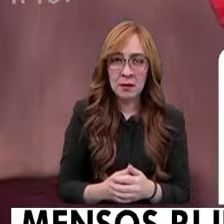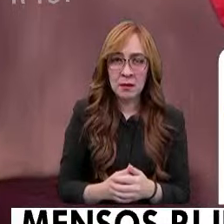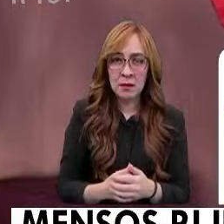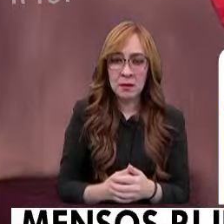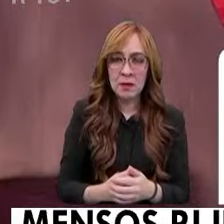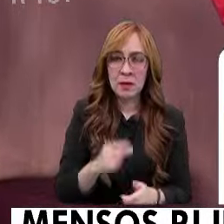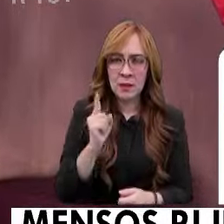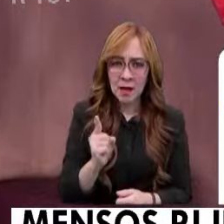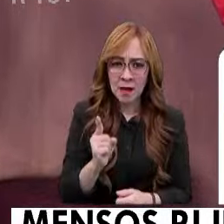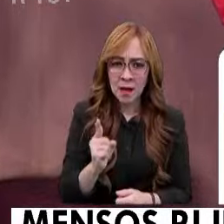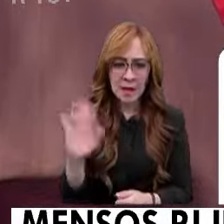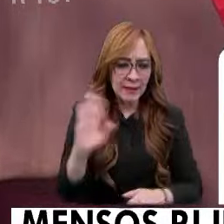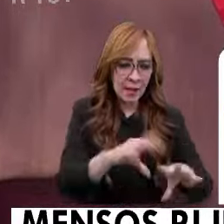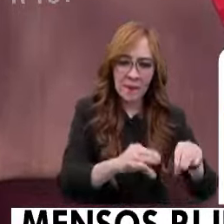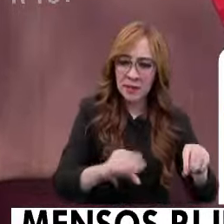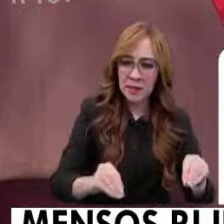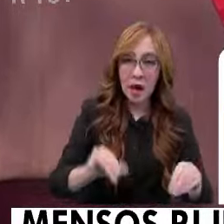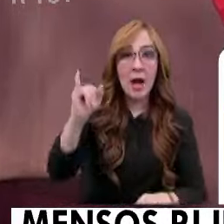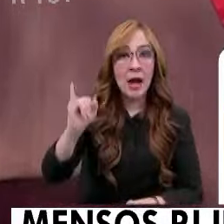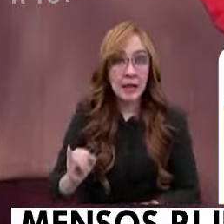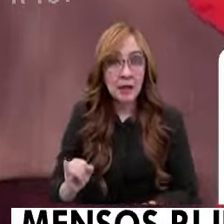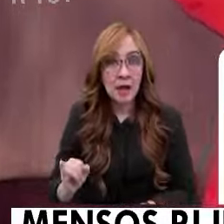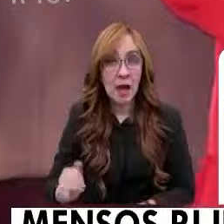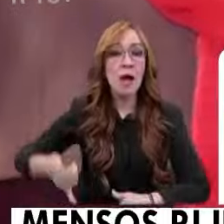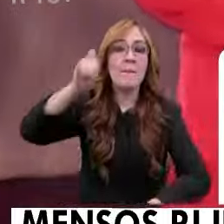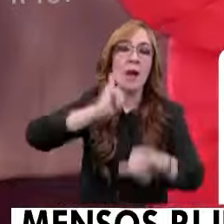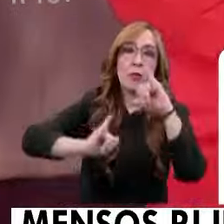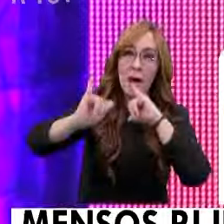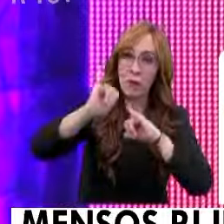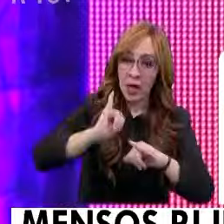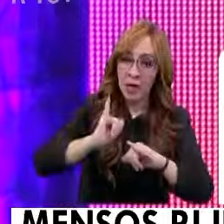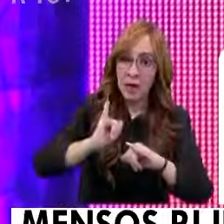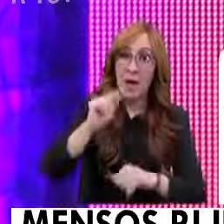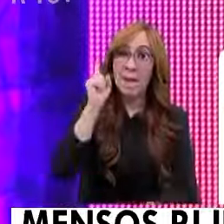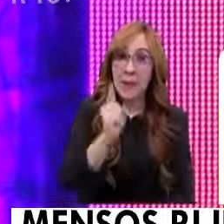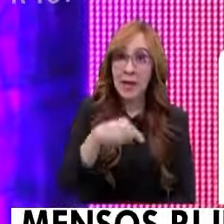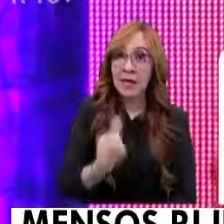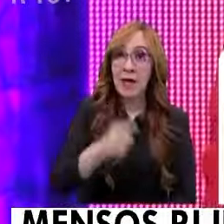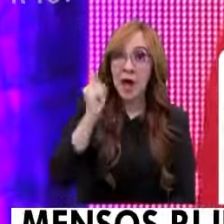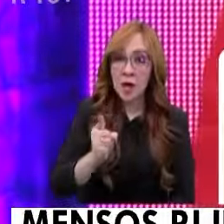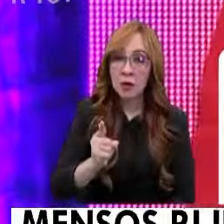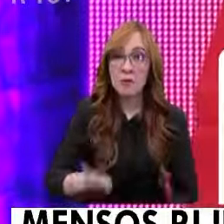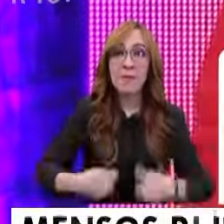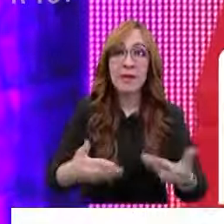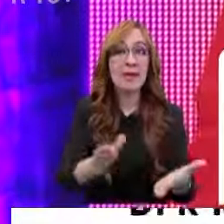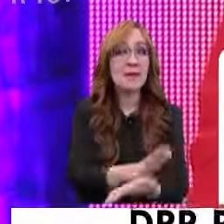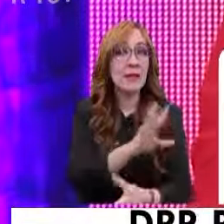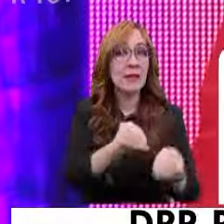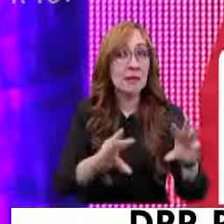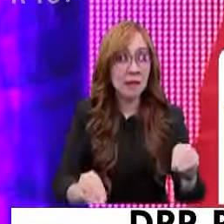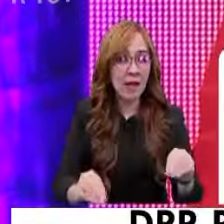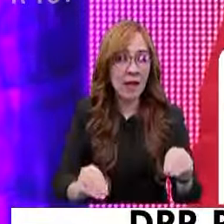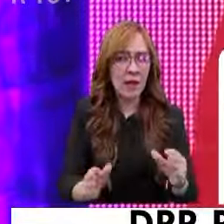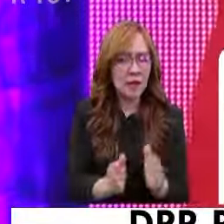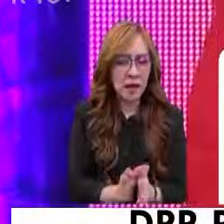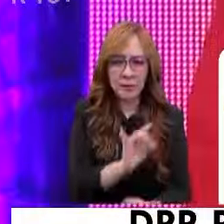tidak ada pekerjaan mereka terjun ke hal-hal seperti itu kita menyiapkan mereka pekerjaan Kemudian beberapa anak-anak